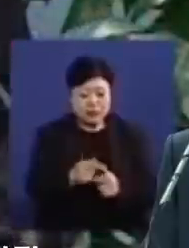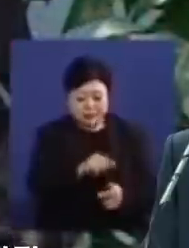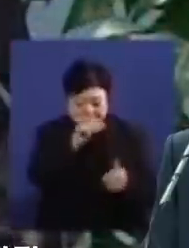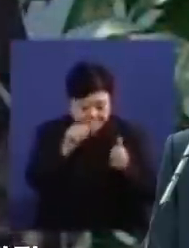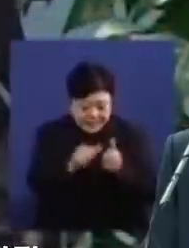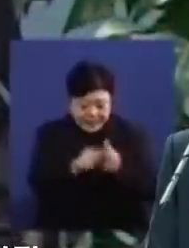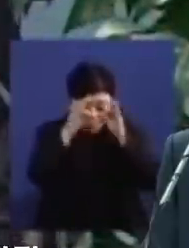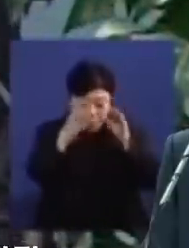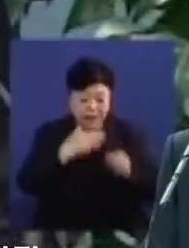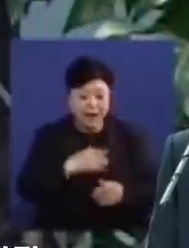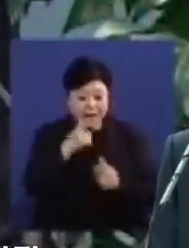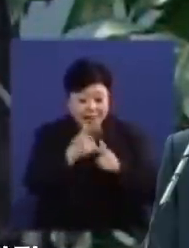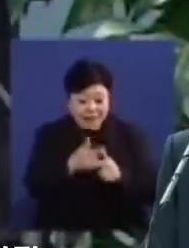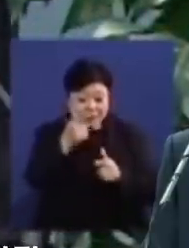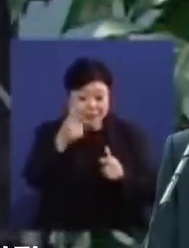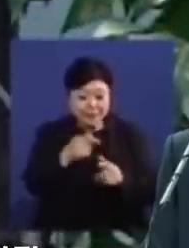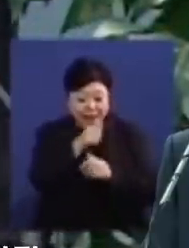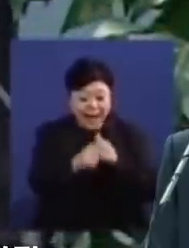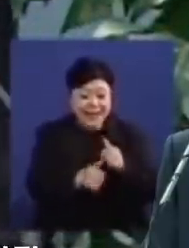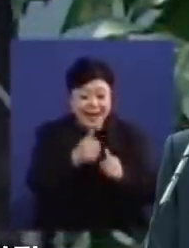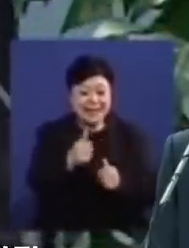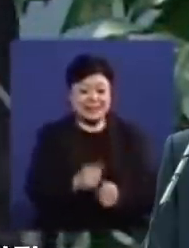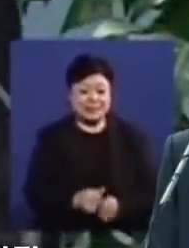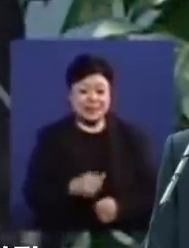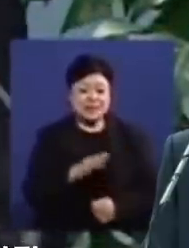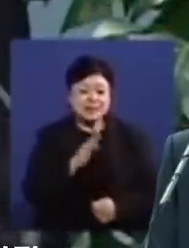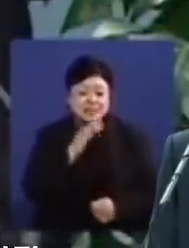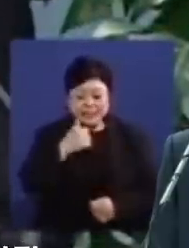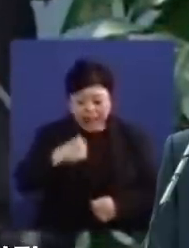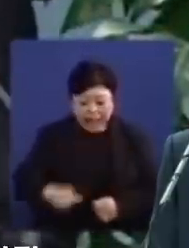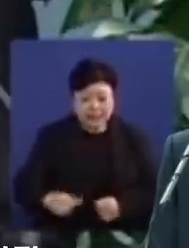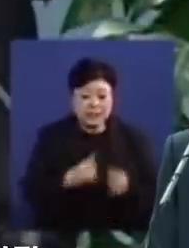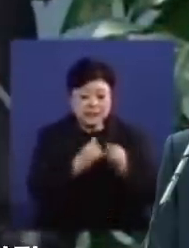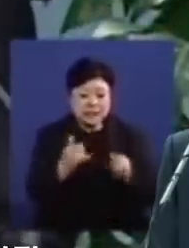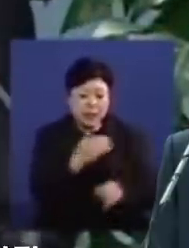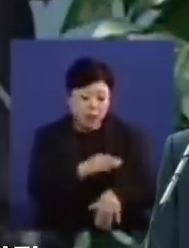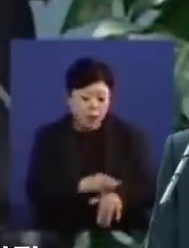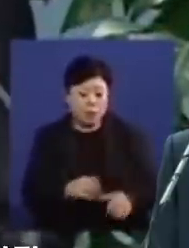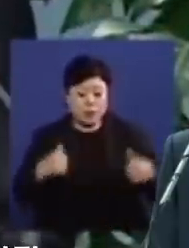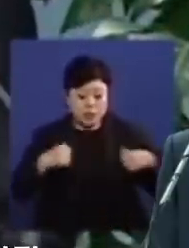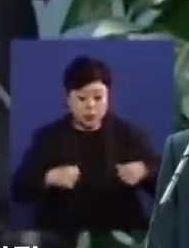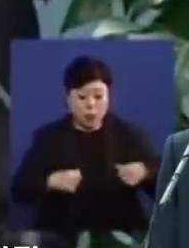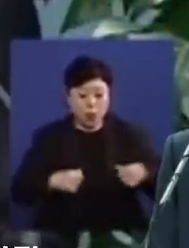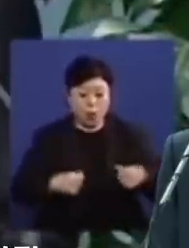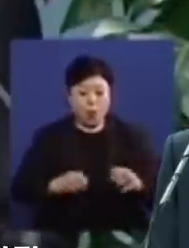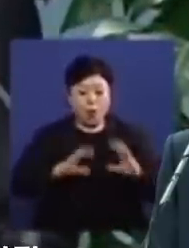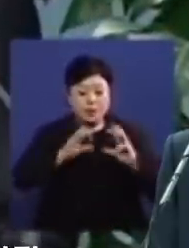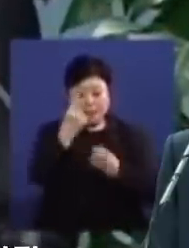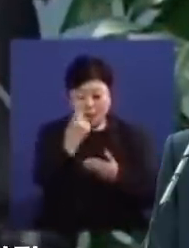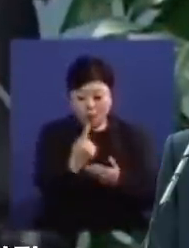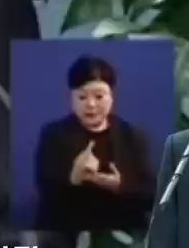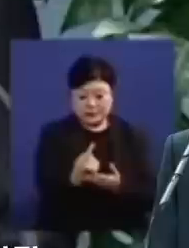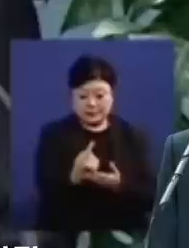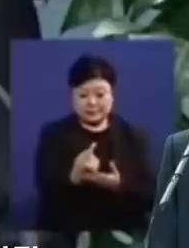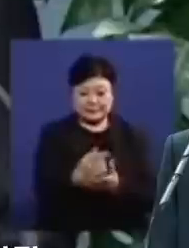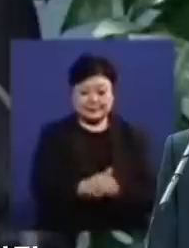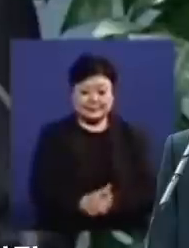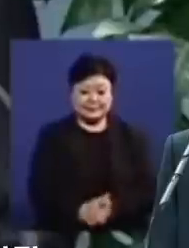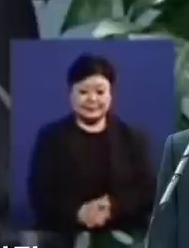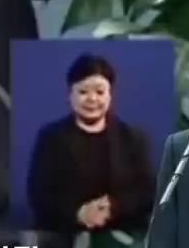알 수 있습니다. 예수님은 하나님의 친아들로 사람의 육신을 쓰고 이 세상에